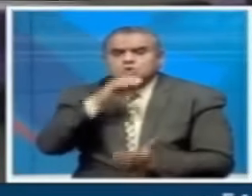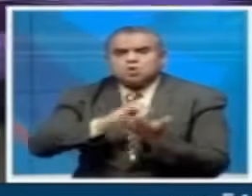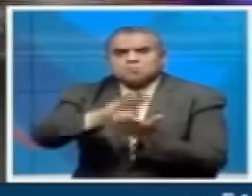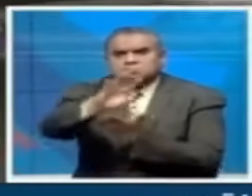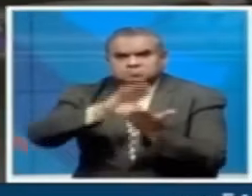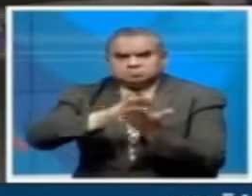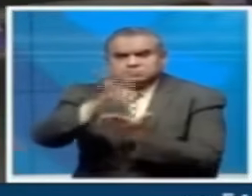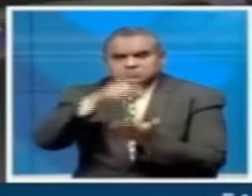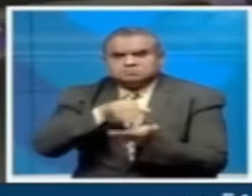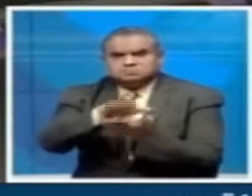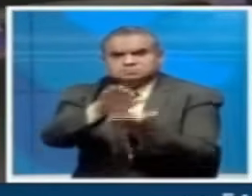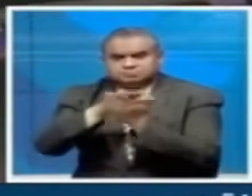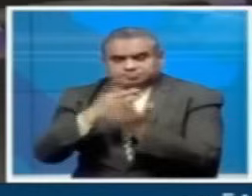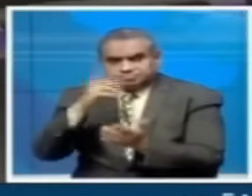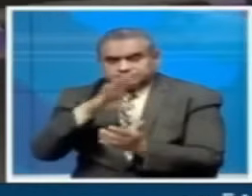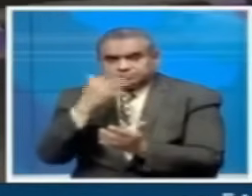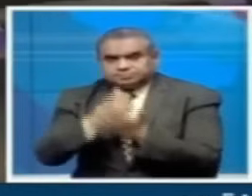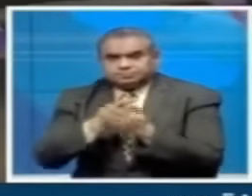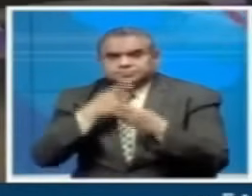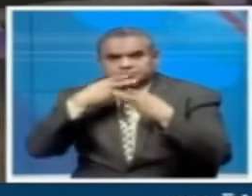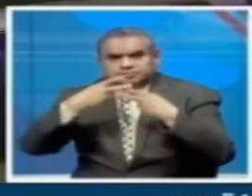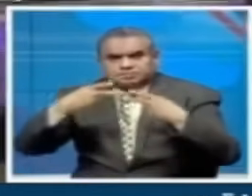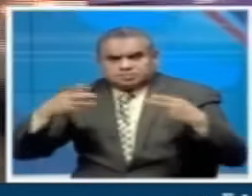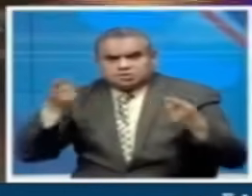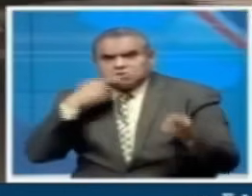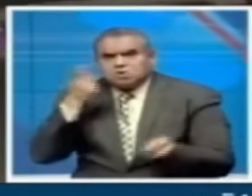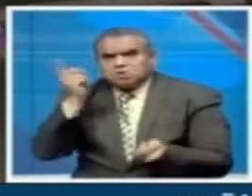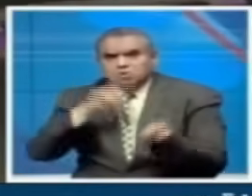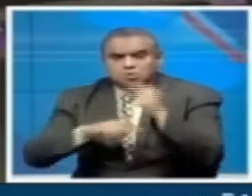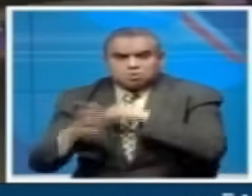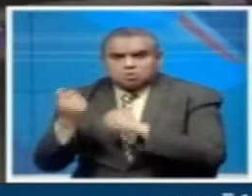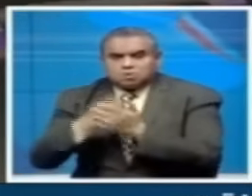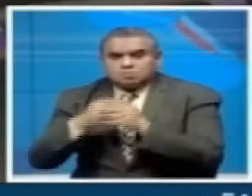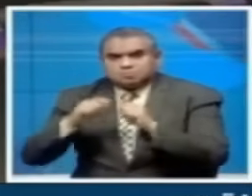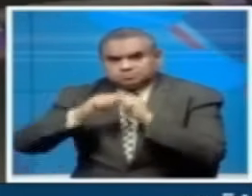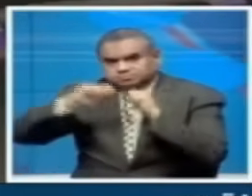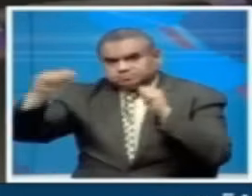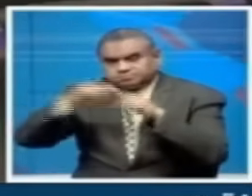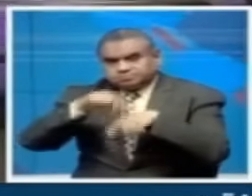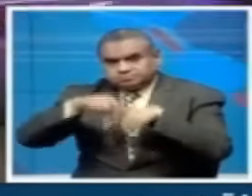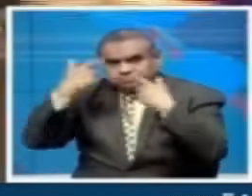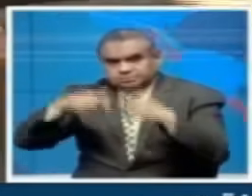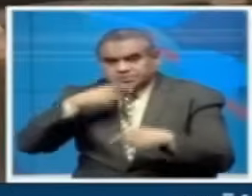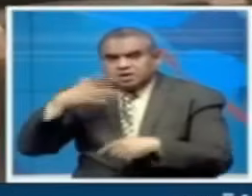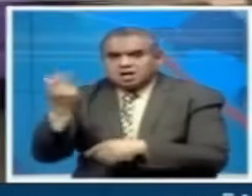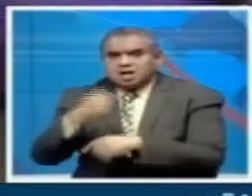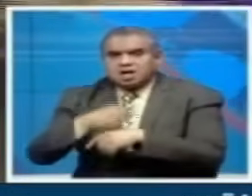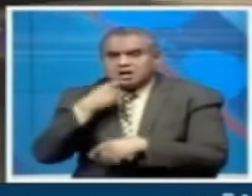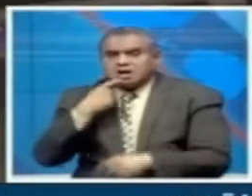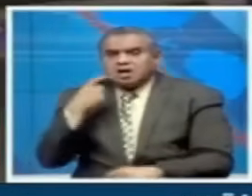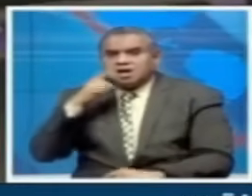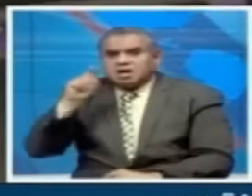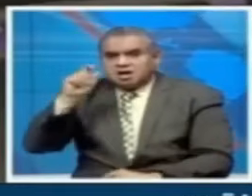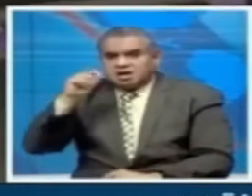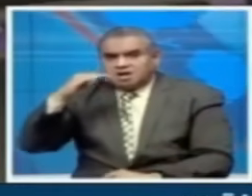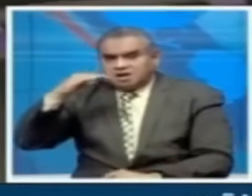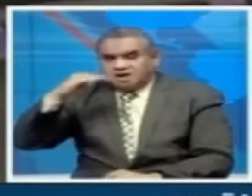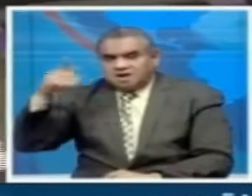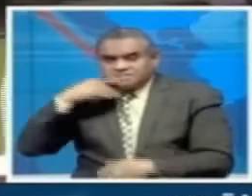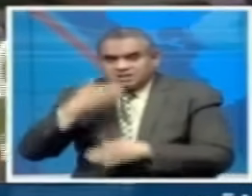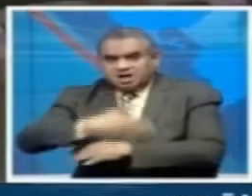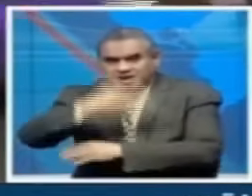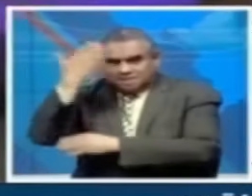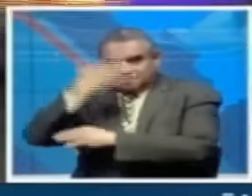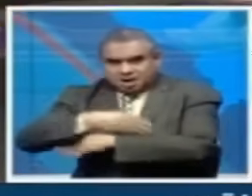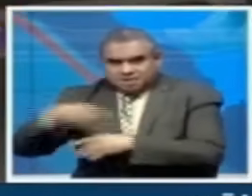ما زالت تقف في اصطفاف كامل يمتد لعدد من الكيلومترات من أمام معبر رفح حتى منطقة وسطى